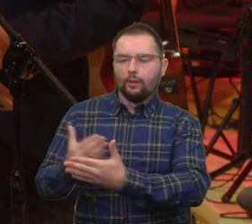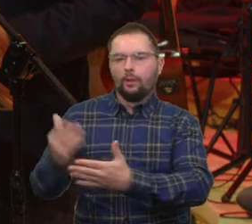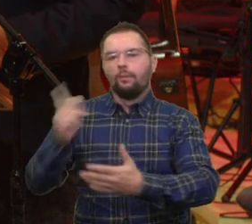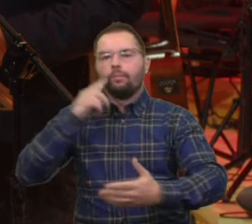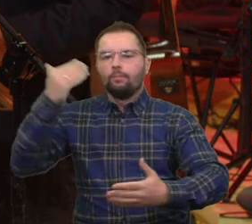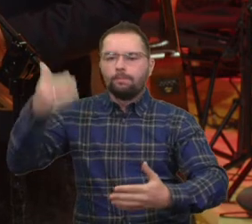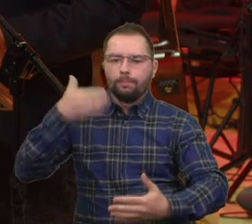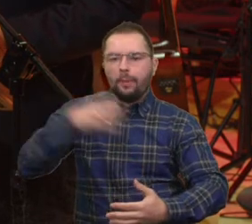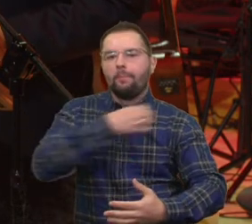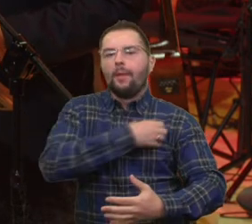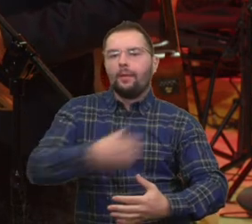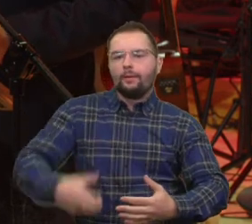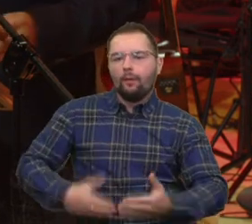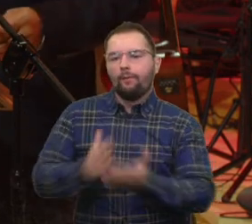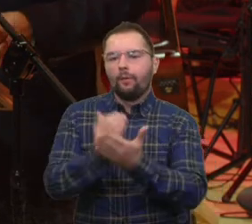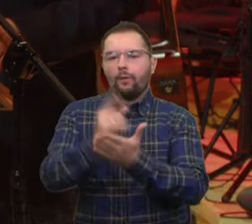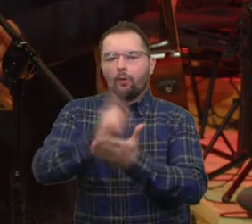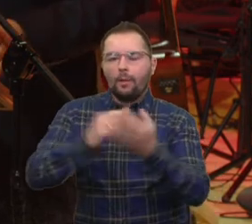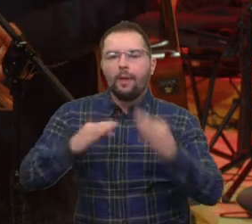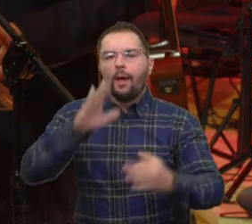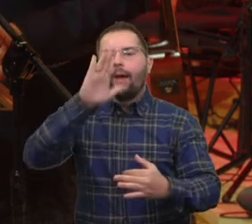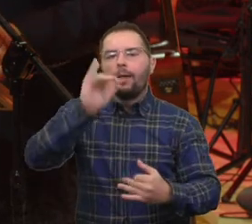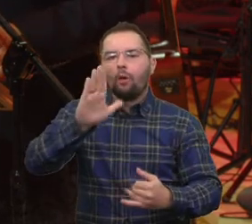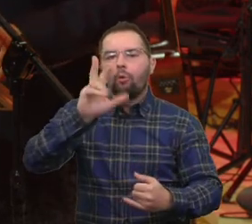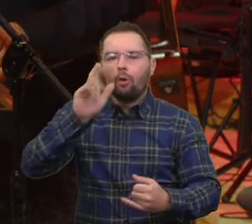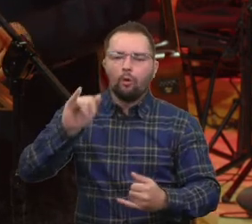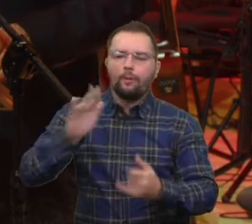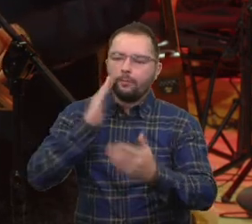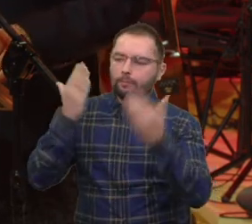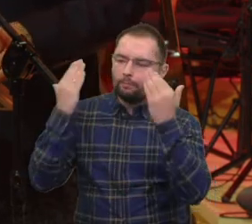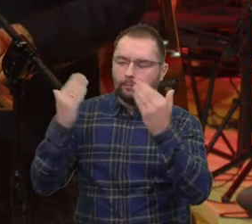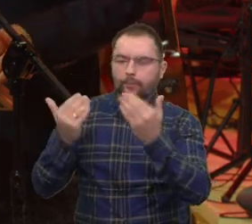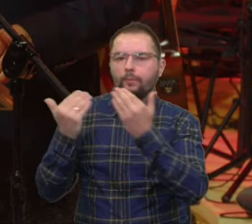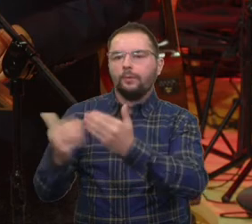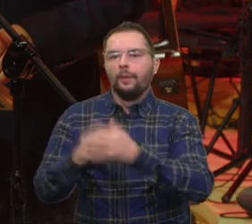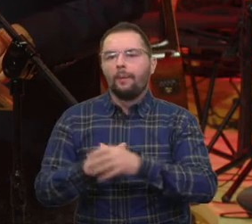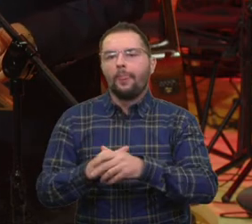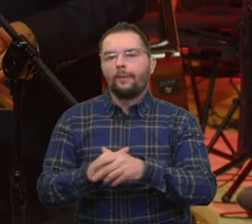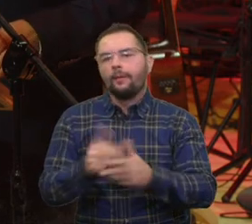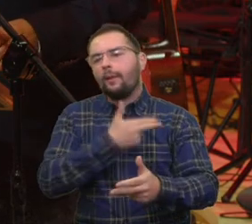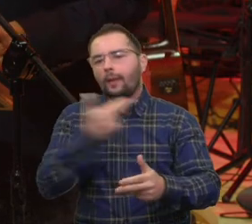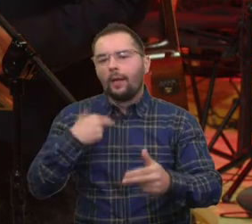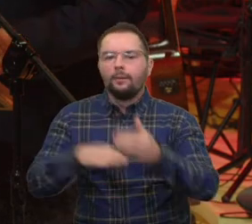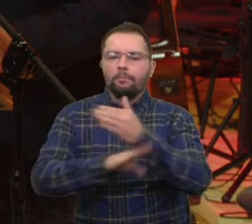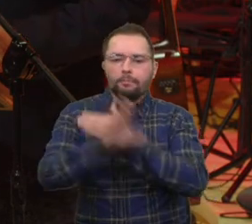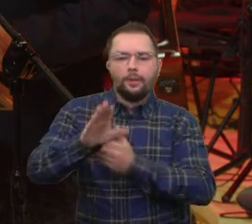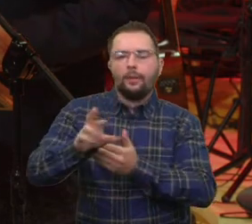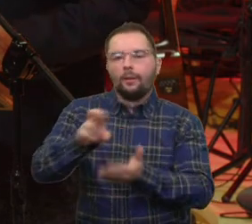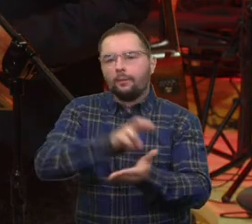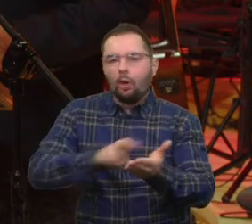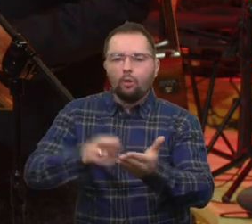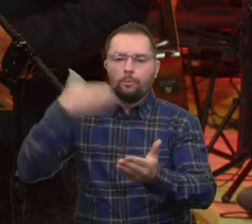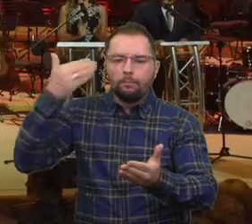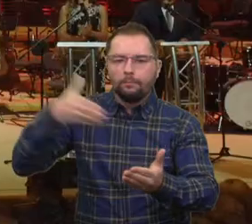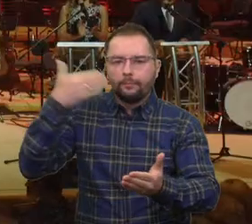Chełstowskiego. Panie marszałku, zapraszam. Przywitajmy brawami marszałka województwa.